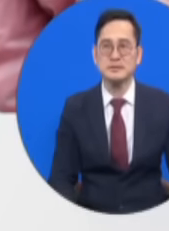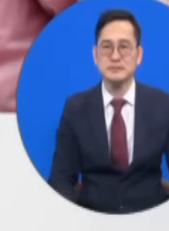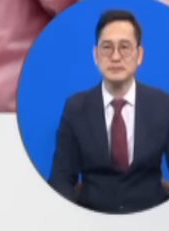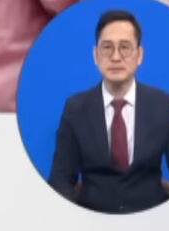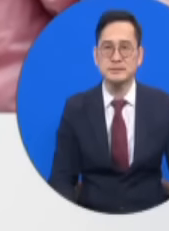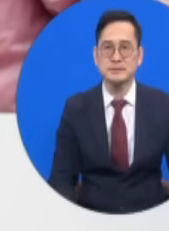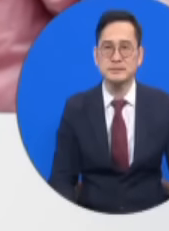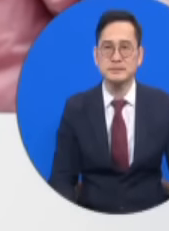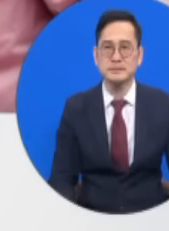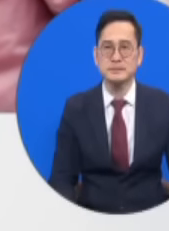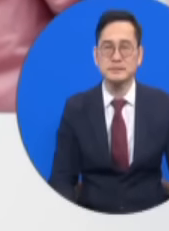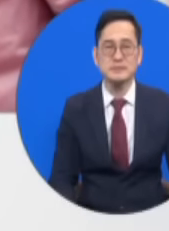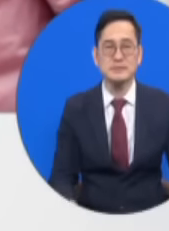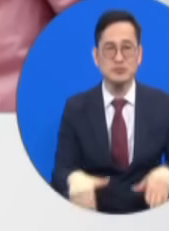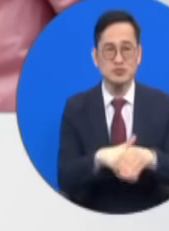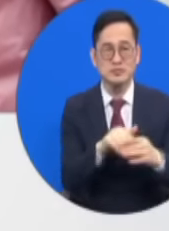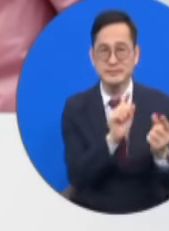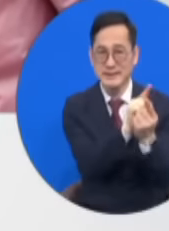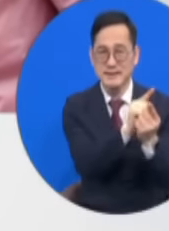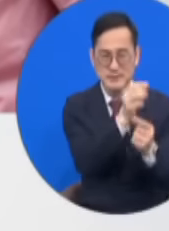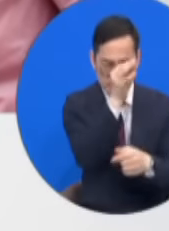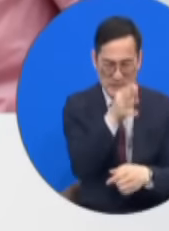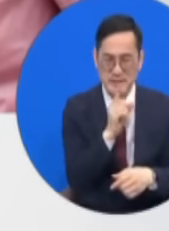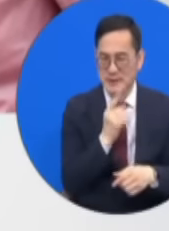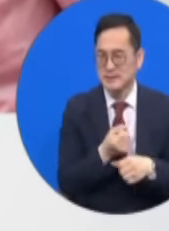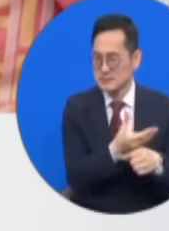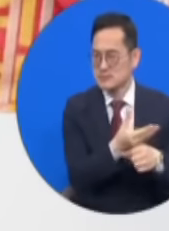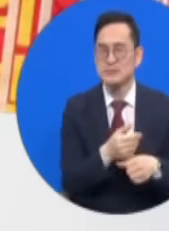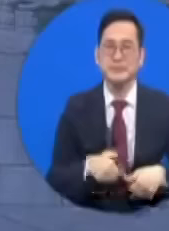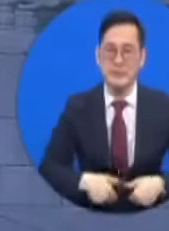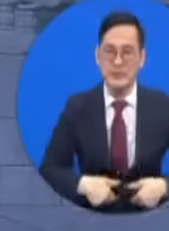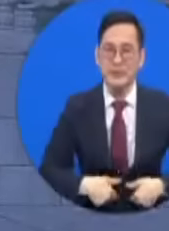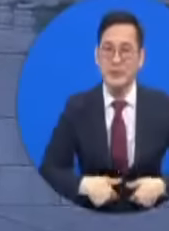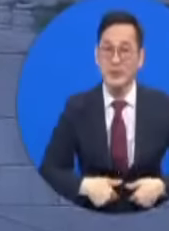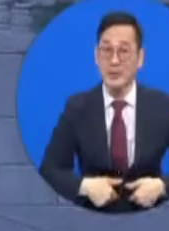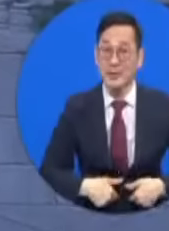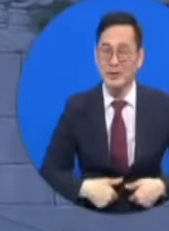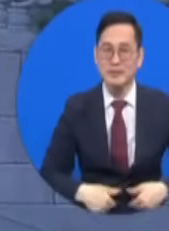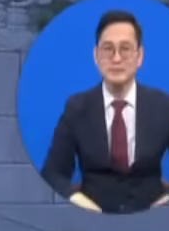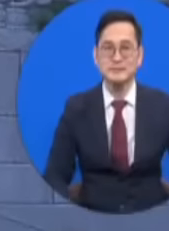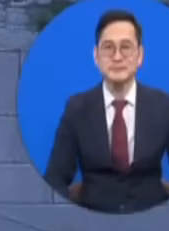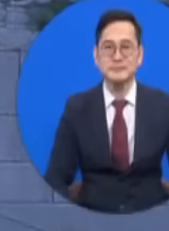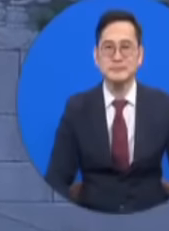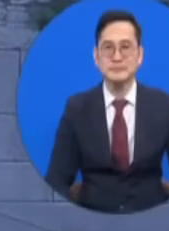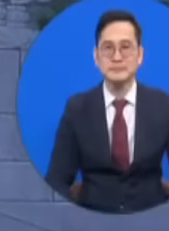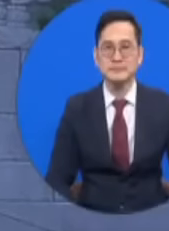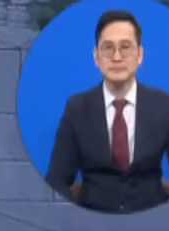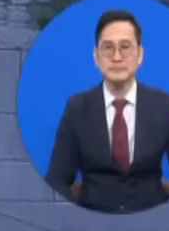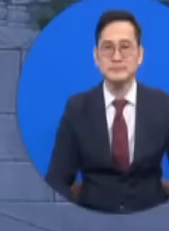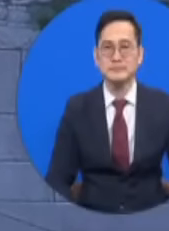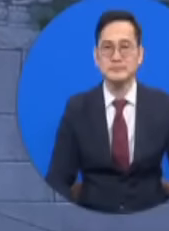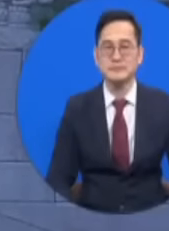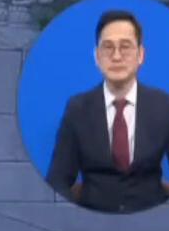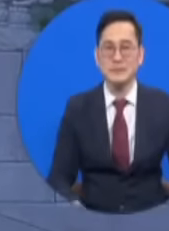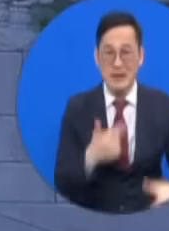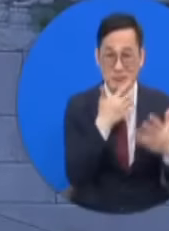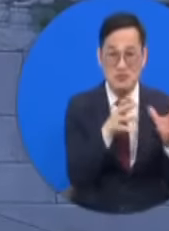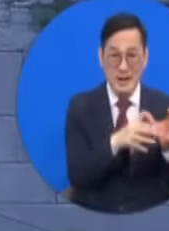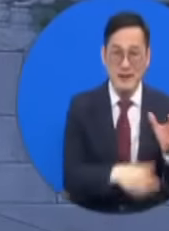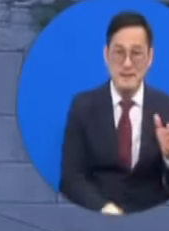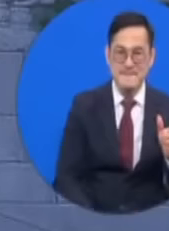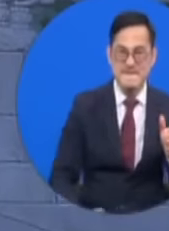예, 나중에라도 좀 예. 해야죠. 사과해야 예. 된다. 예, 예. 민주당에서는요. 강한 비판 성명을